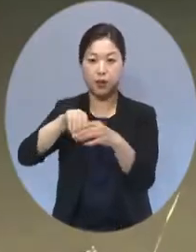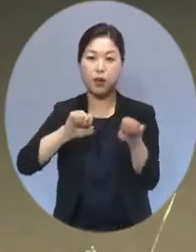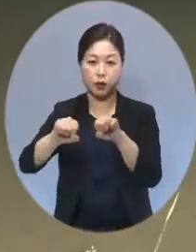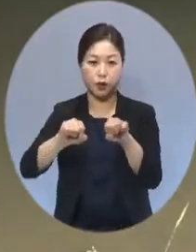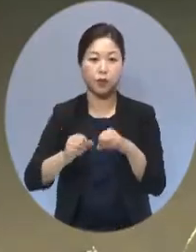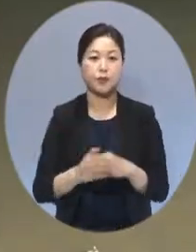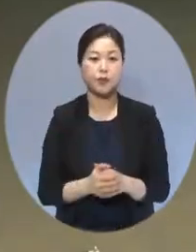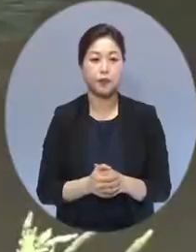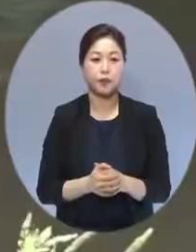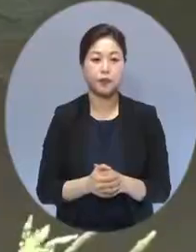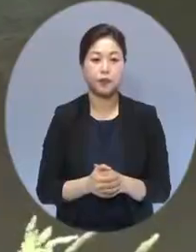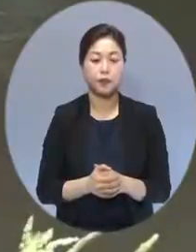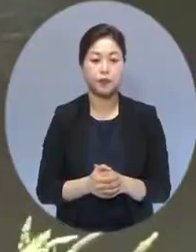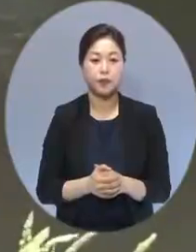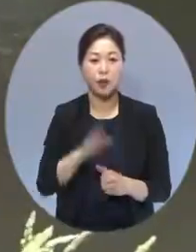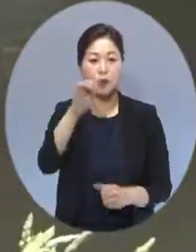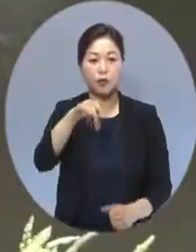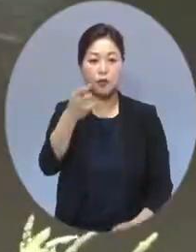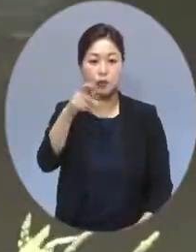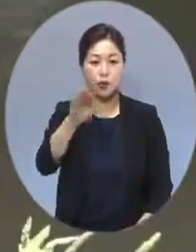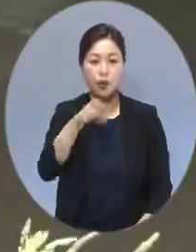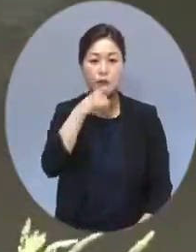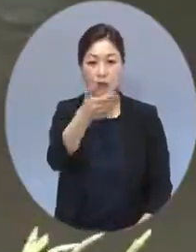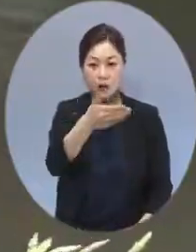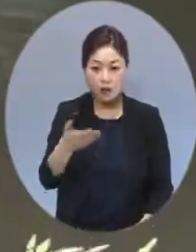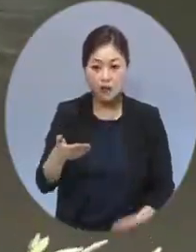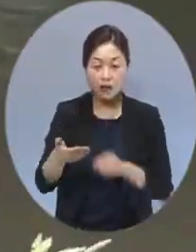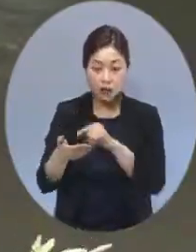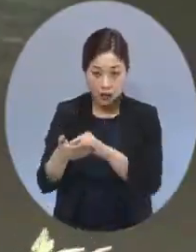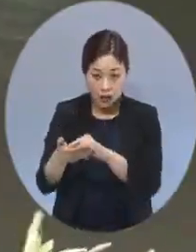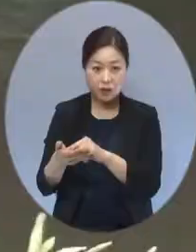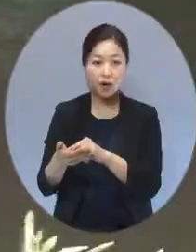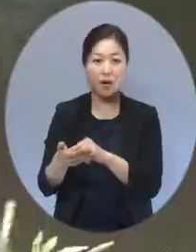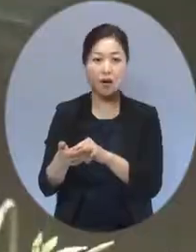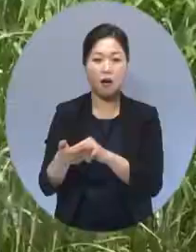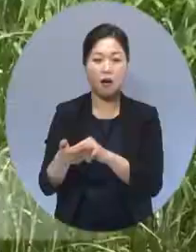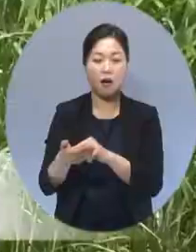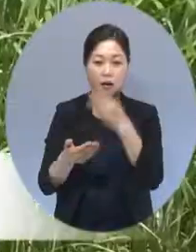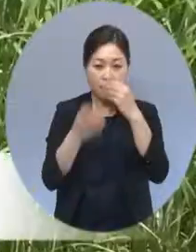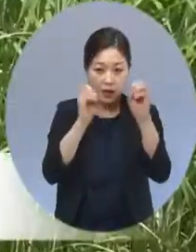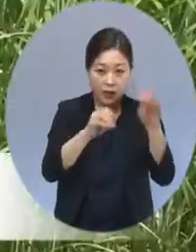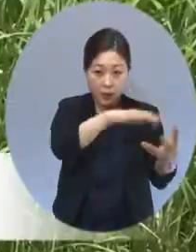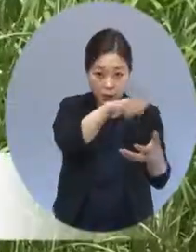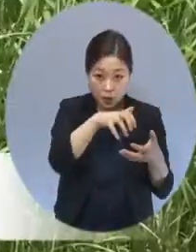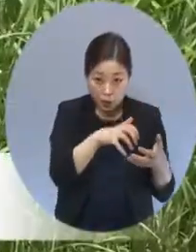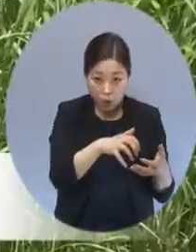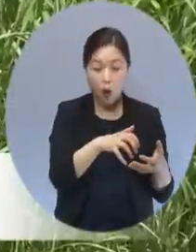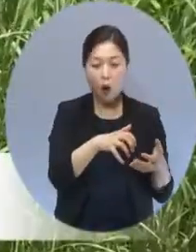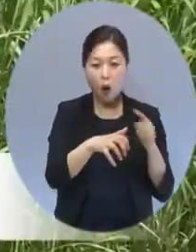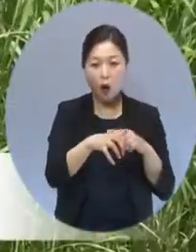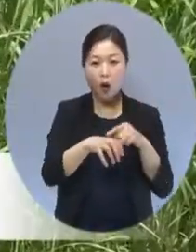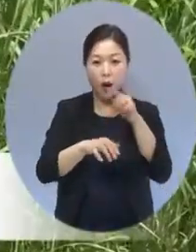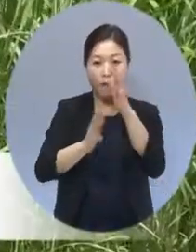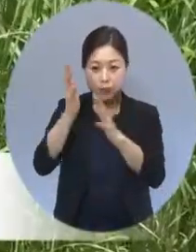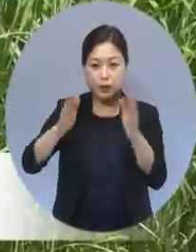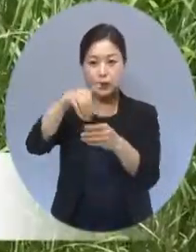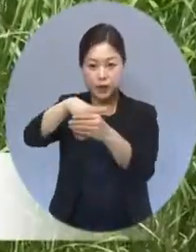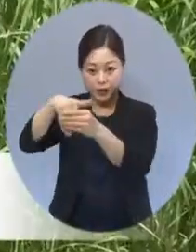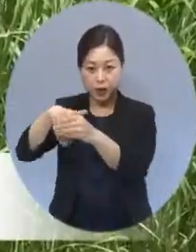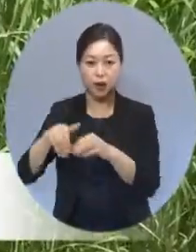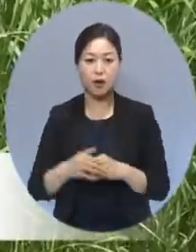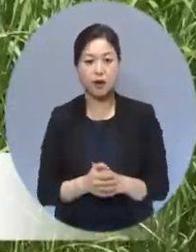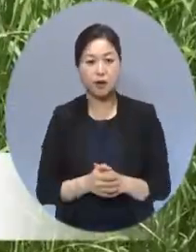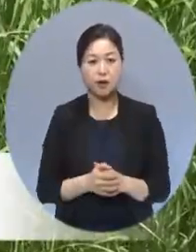부용천에서 개천 주변 쓰레기 줍기를 마치고 물속으로 갑니다. 부용천에 들어가서 물을 깨끗하게 하기